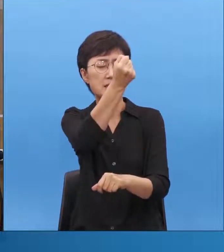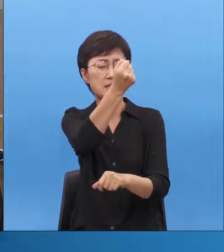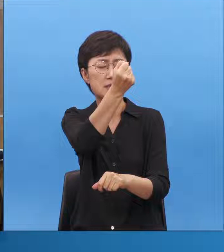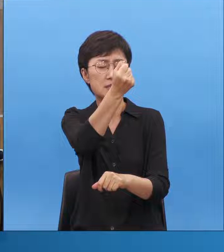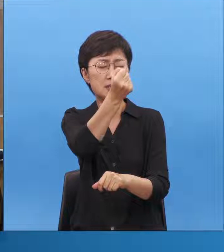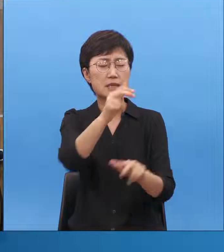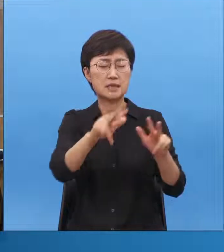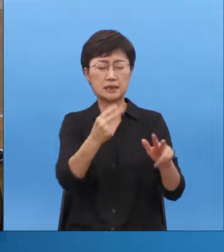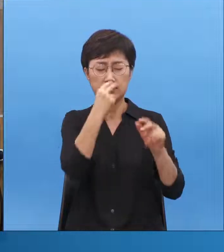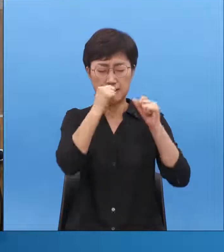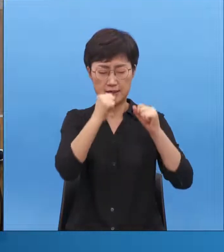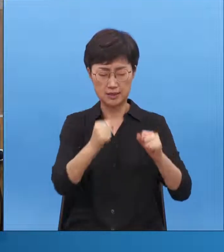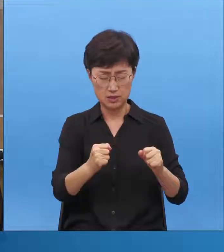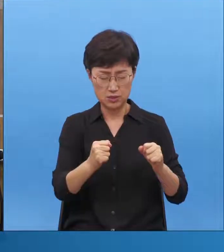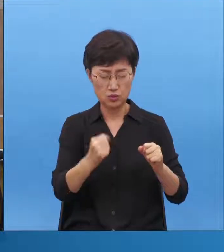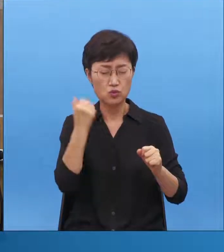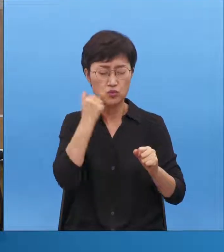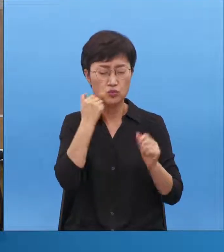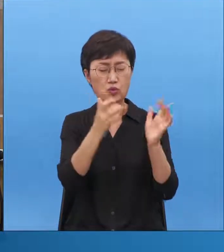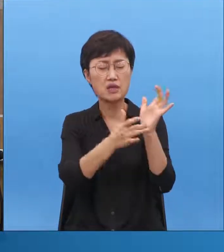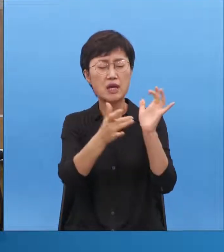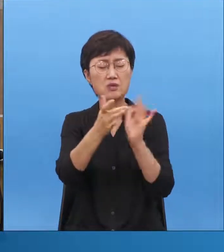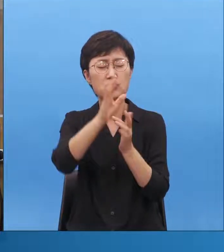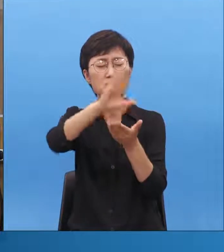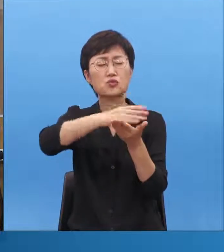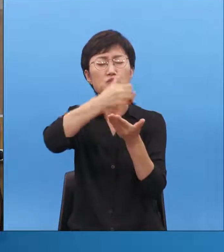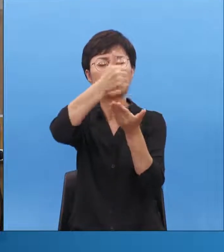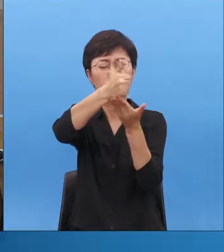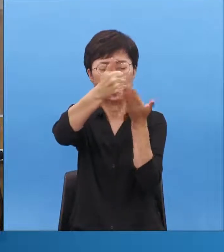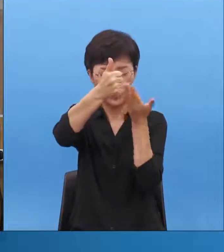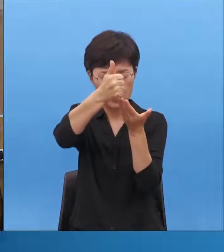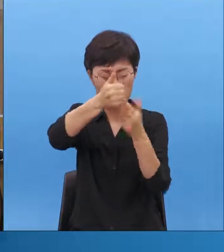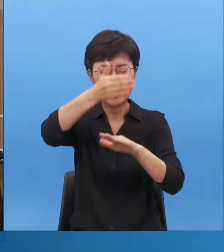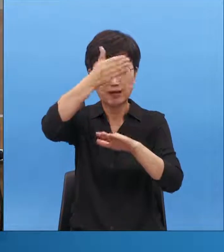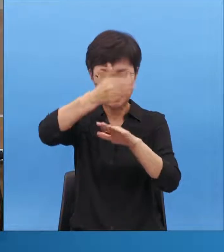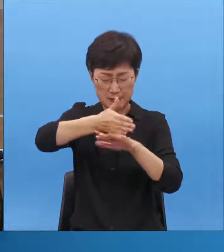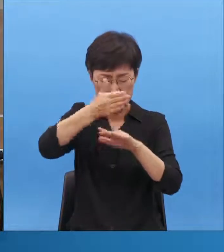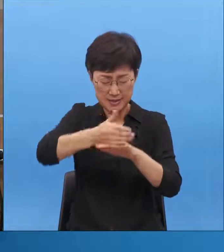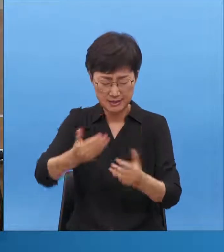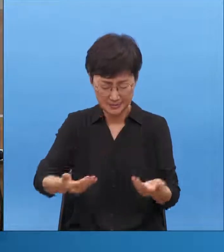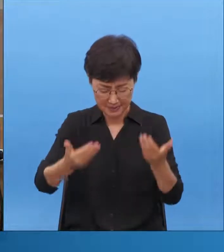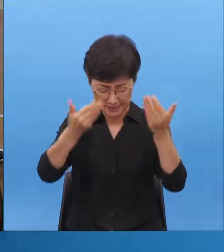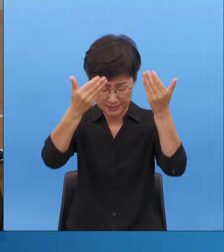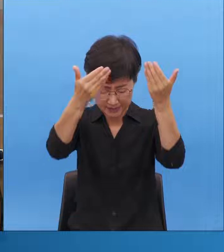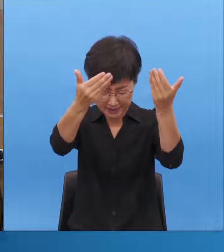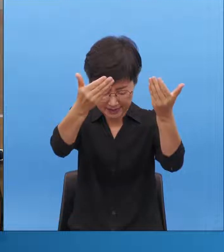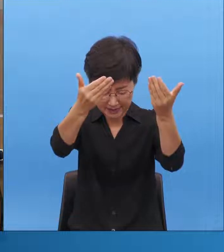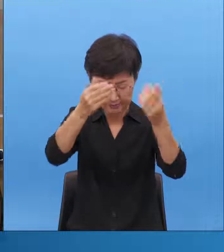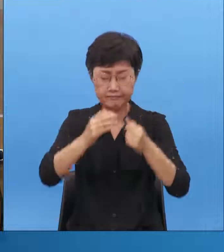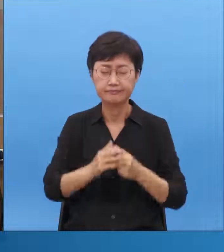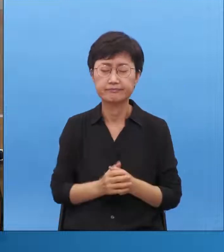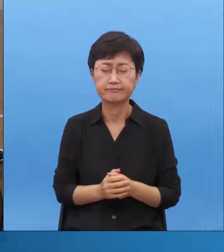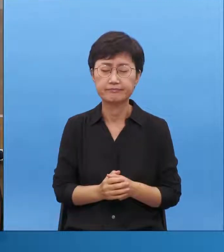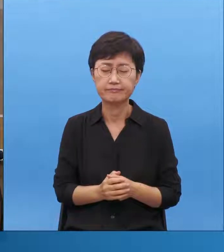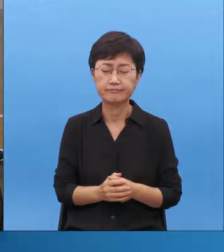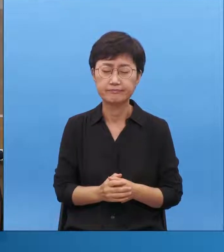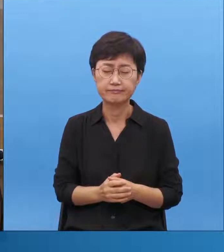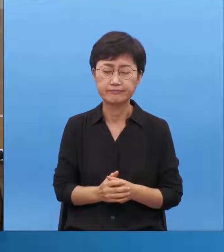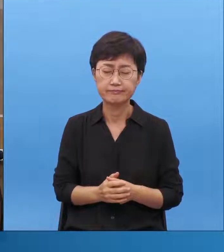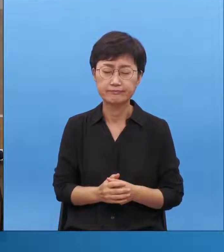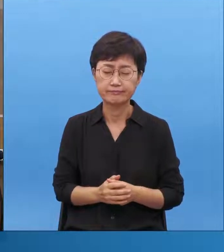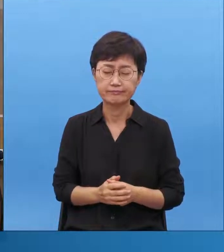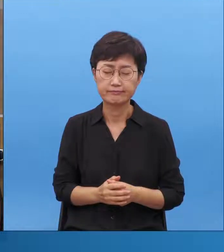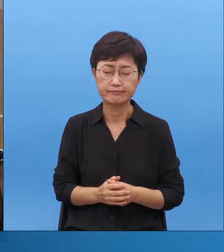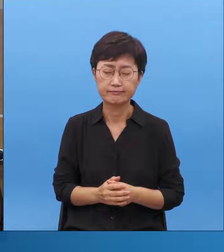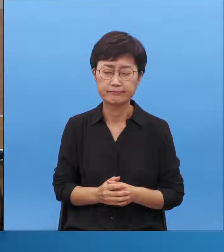그리스도께 감사드립니다. We give thanks to Jesus Christ, who is living and alive, and is the King of kings and the Lord of lords, who possesses all authority